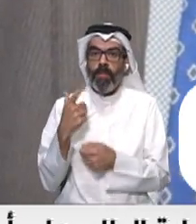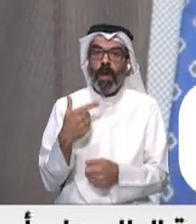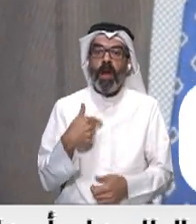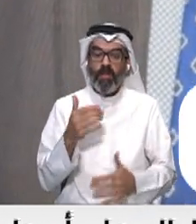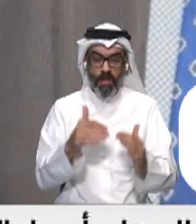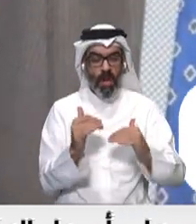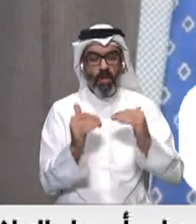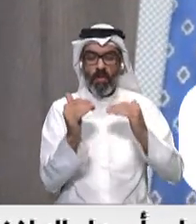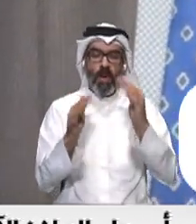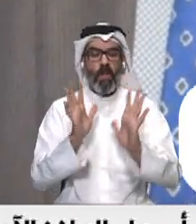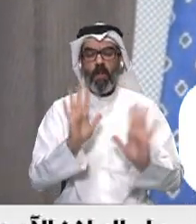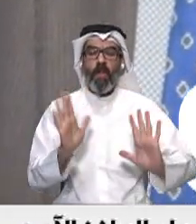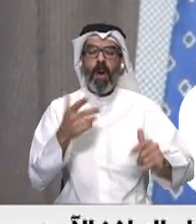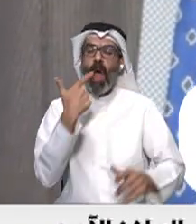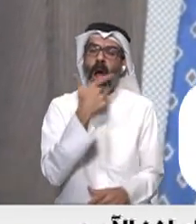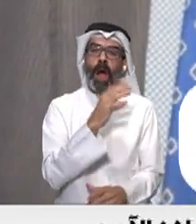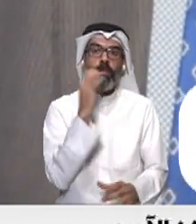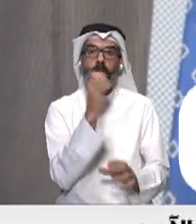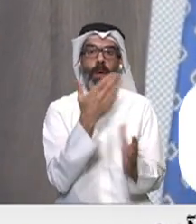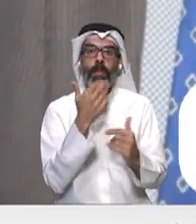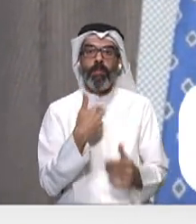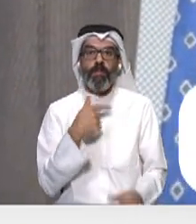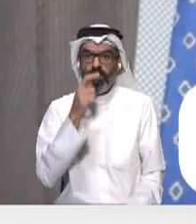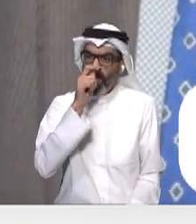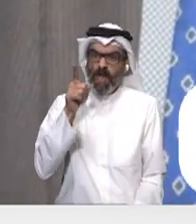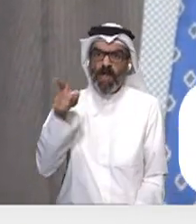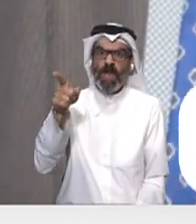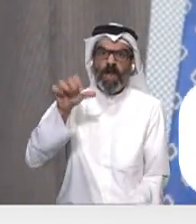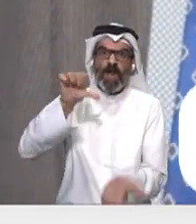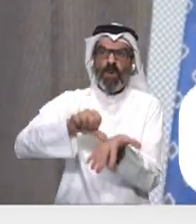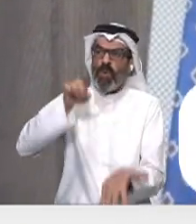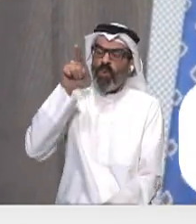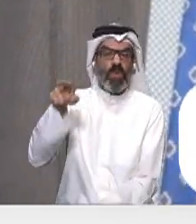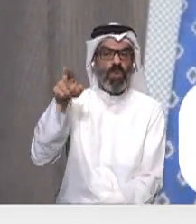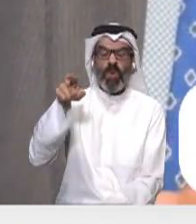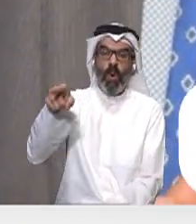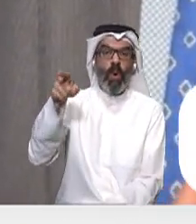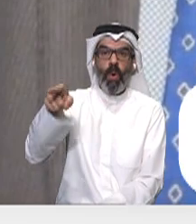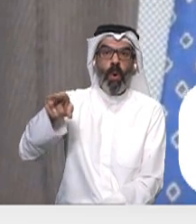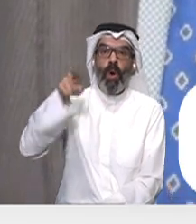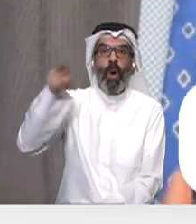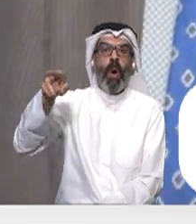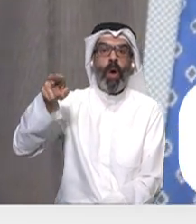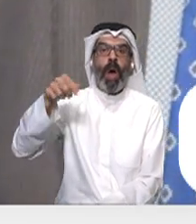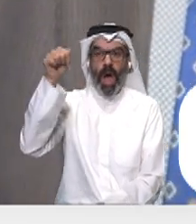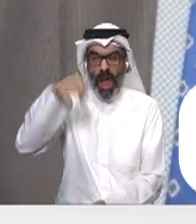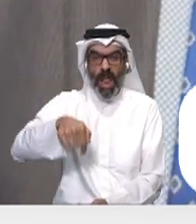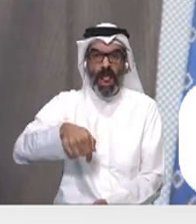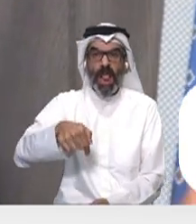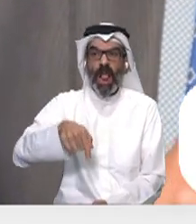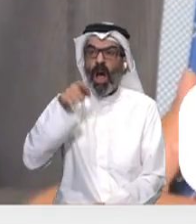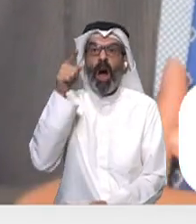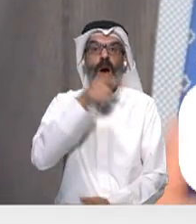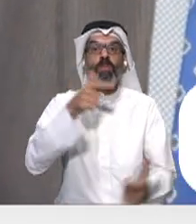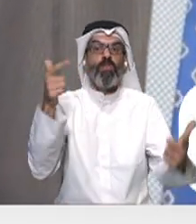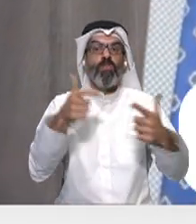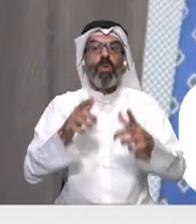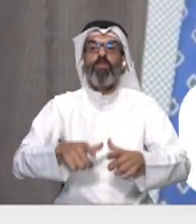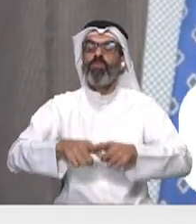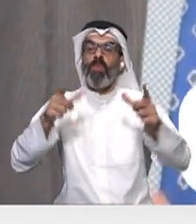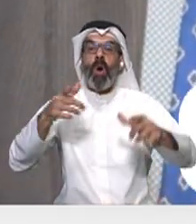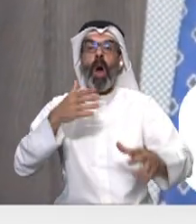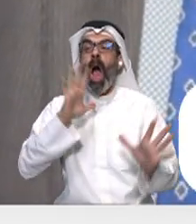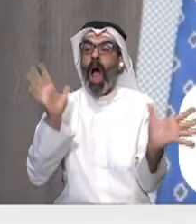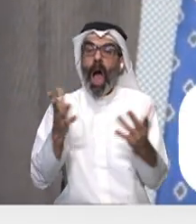التقييييم لكنه ادان بشده ما قامت بهران وقال انهم سيلبو جميع احتياجات الكيان